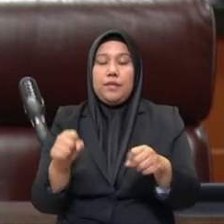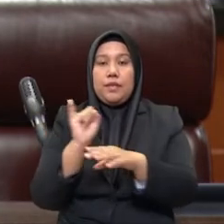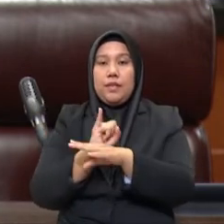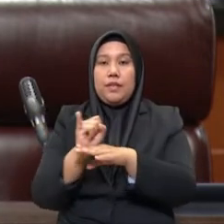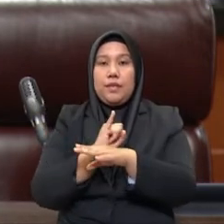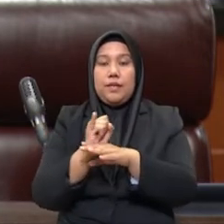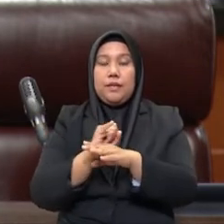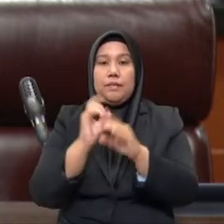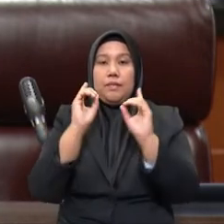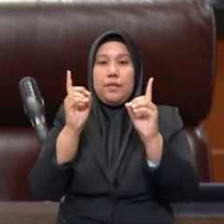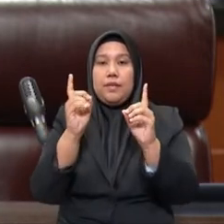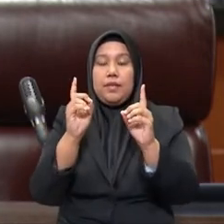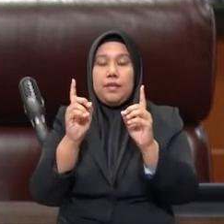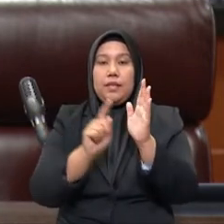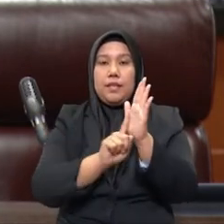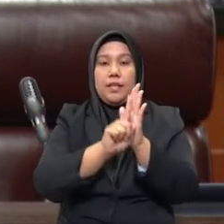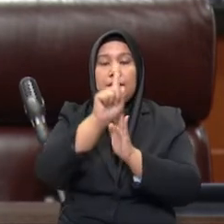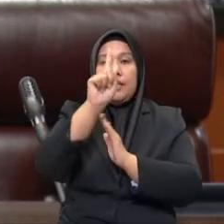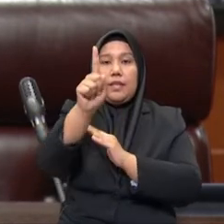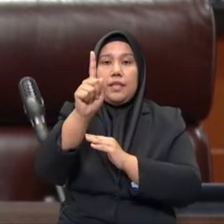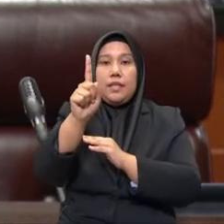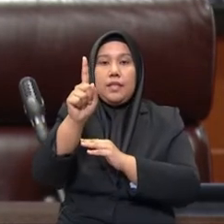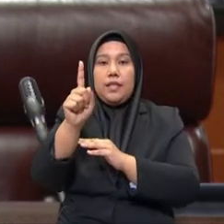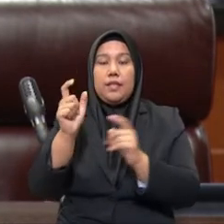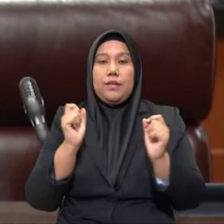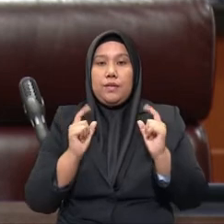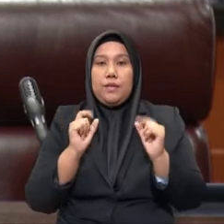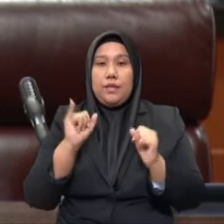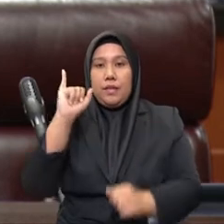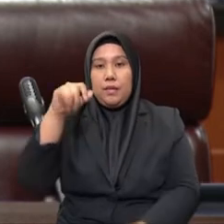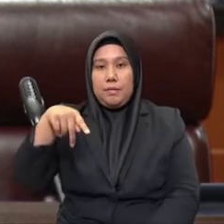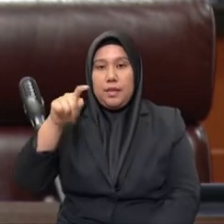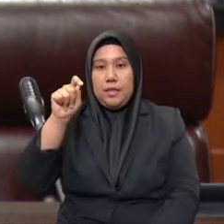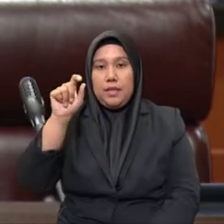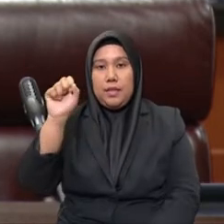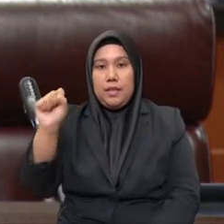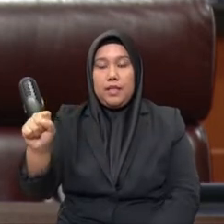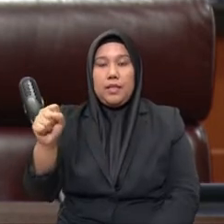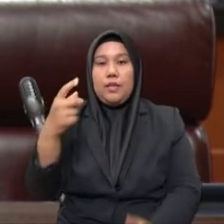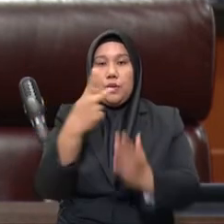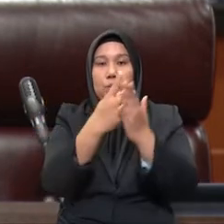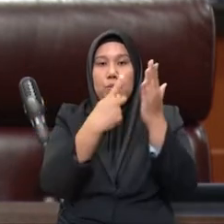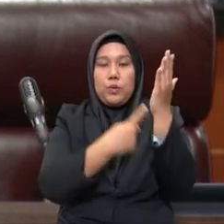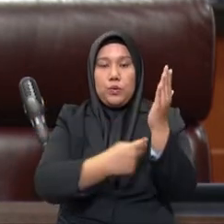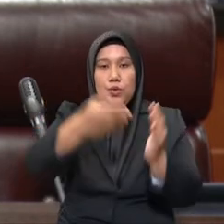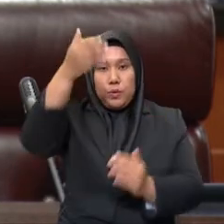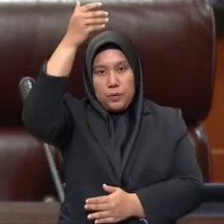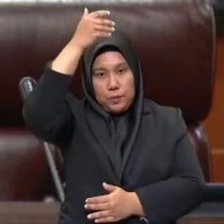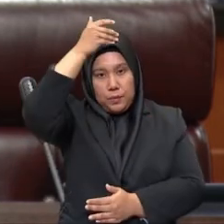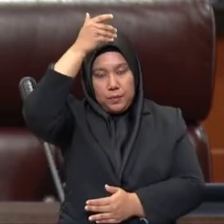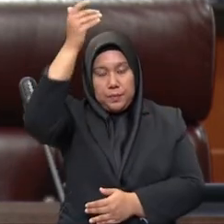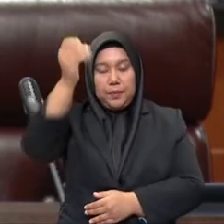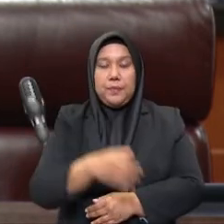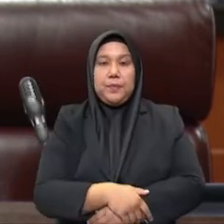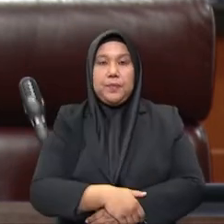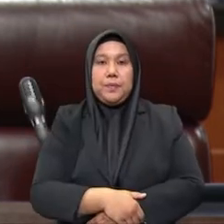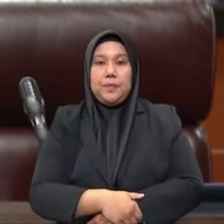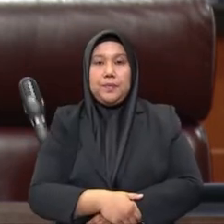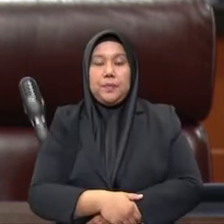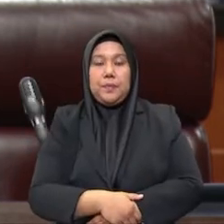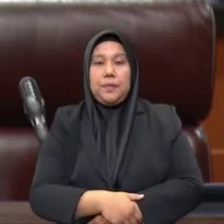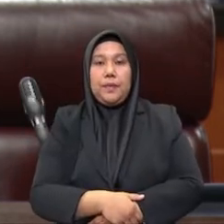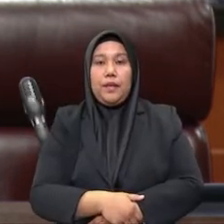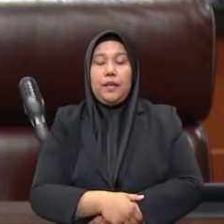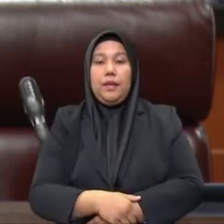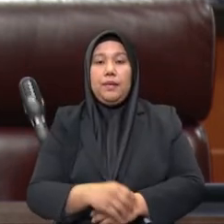institusi pendidikan tinggi swasta IPTS menawarkan kursus kejururawatan. Susulan itu setelah